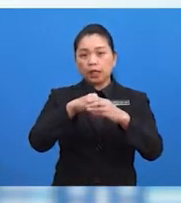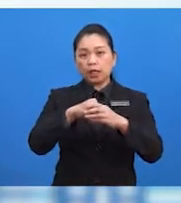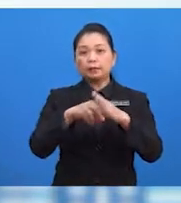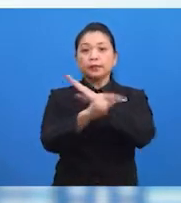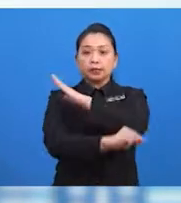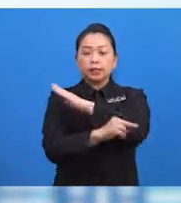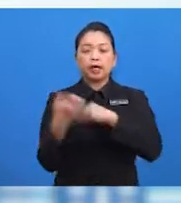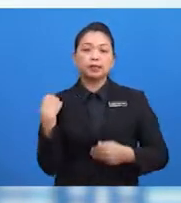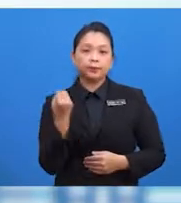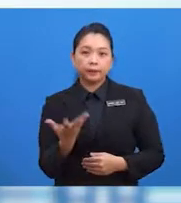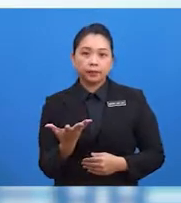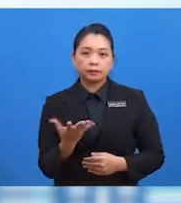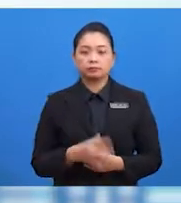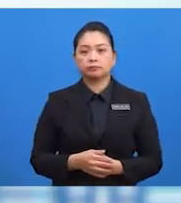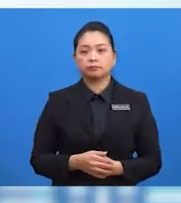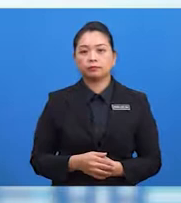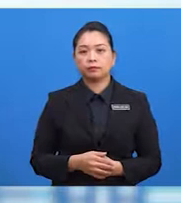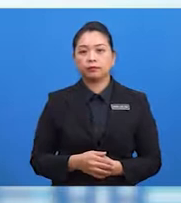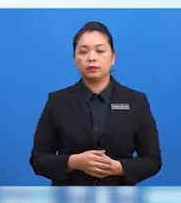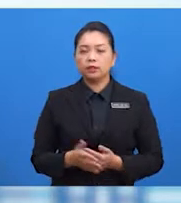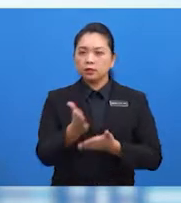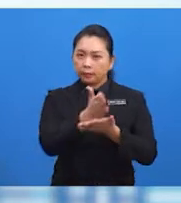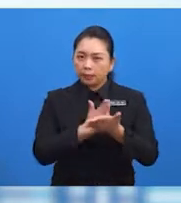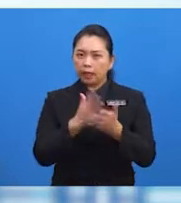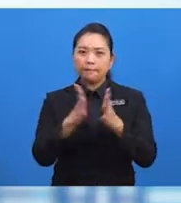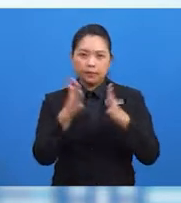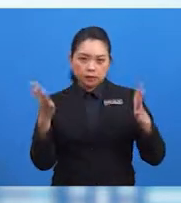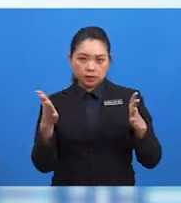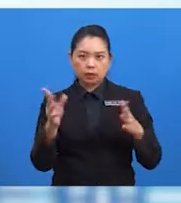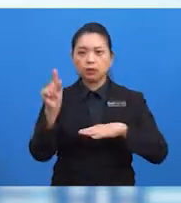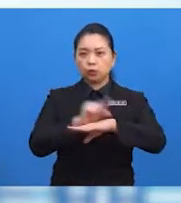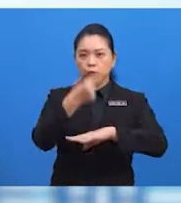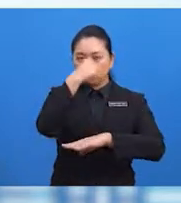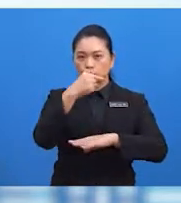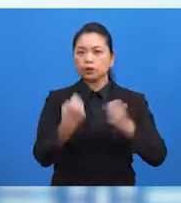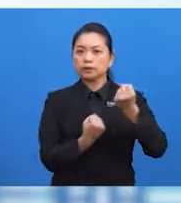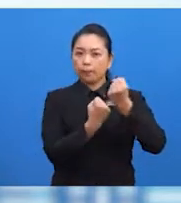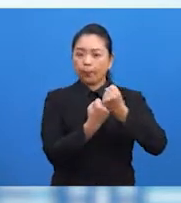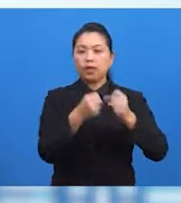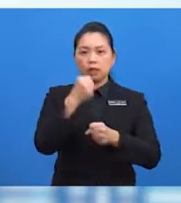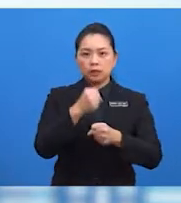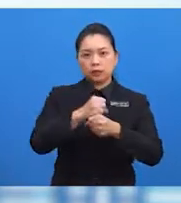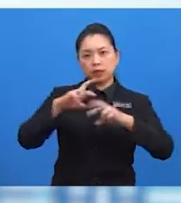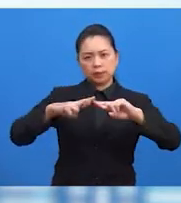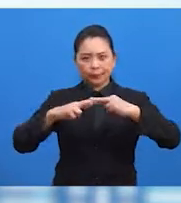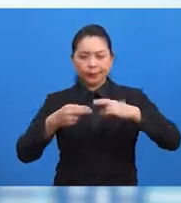Sebahagian besar pemberian ini digunakan untuk membiayai kerja-kerja penyelenggaraan jalan raya.